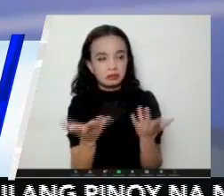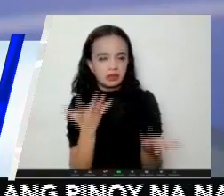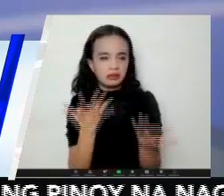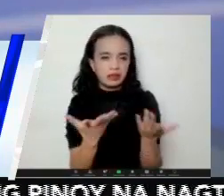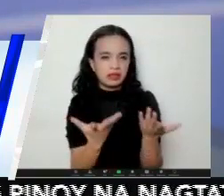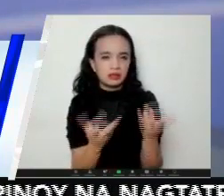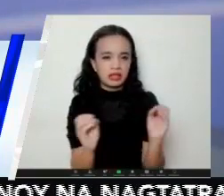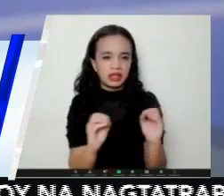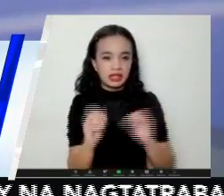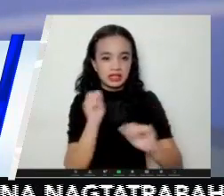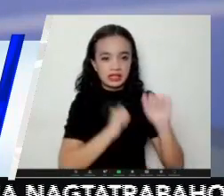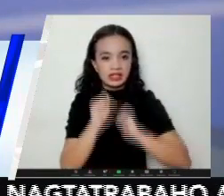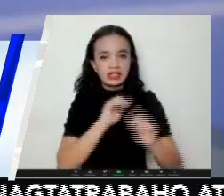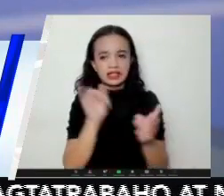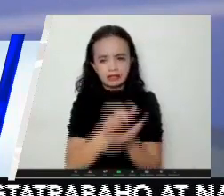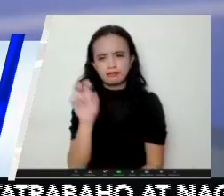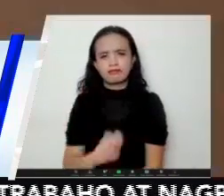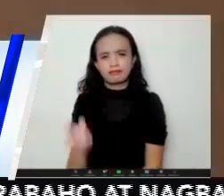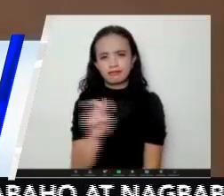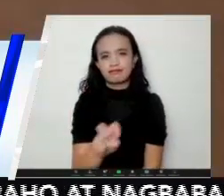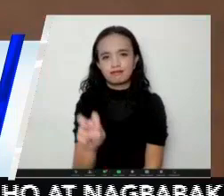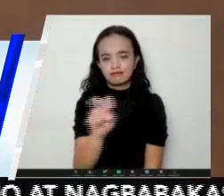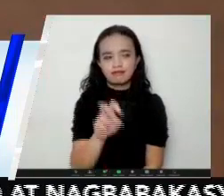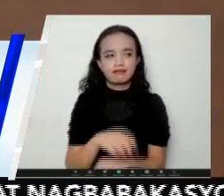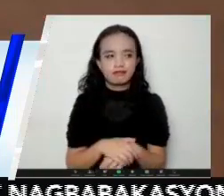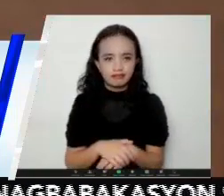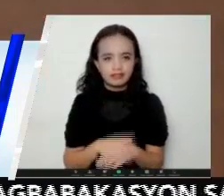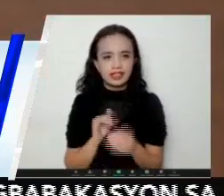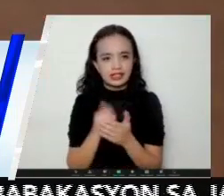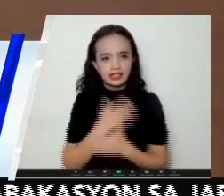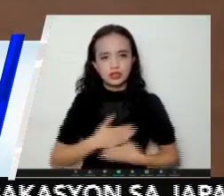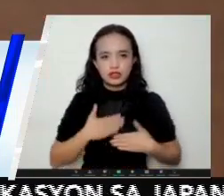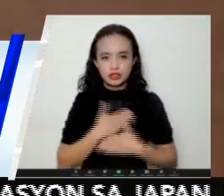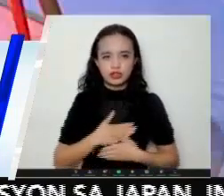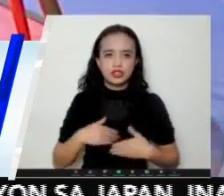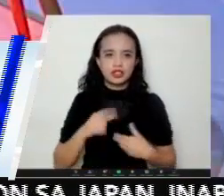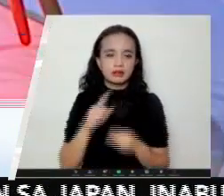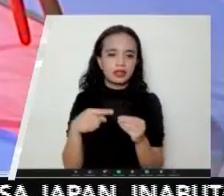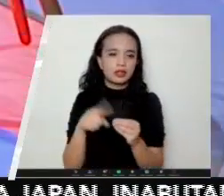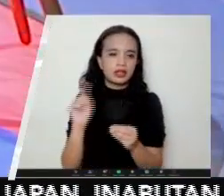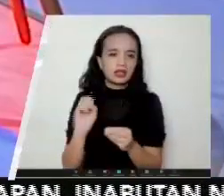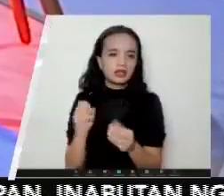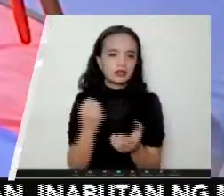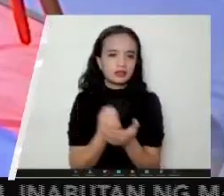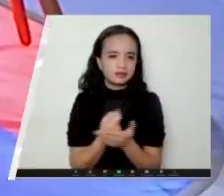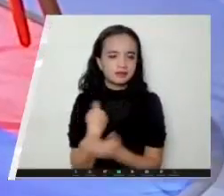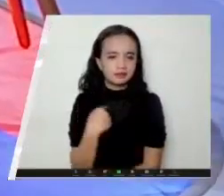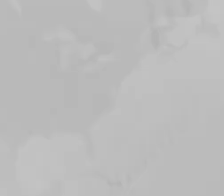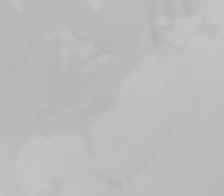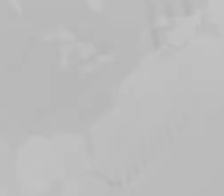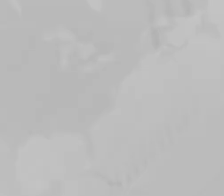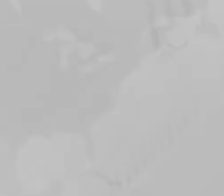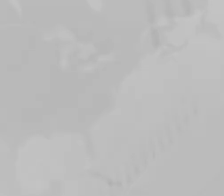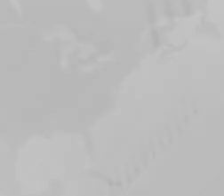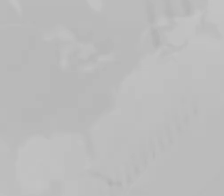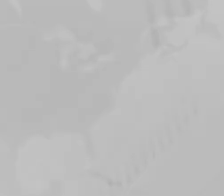tayo mag-travel. Doon na tayo enjoy yung kinita natin. Nelson Canlas, updated sa Showbiz Happenings!